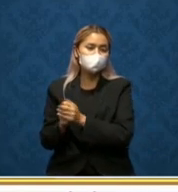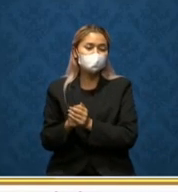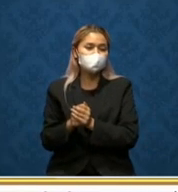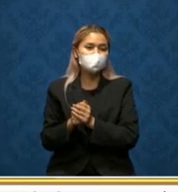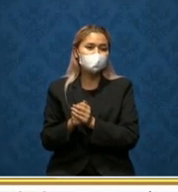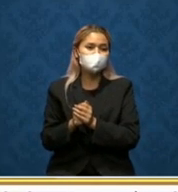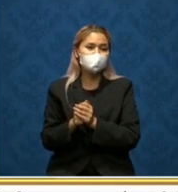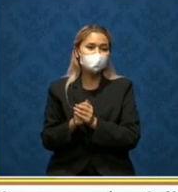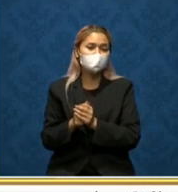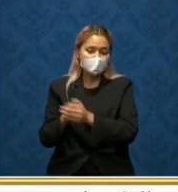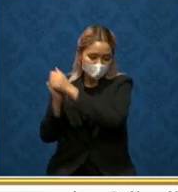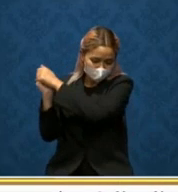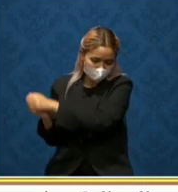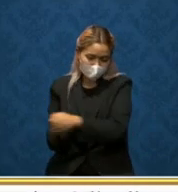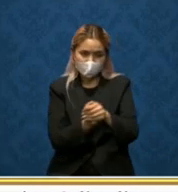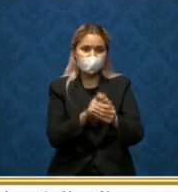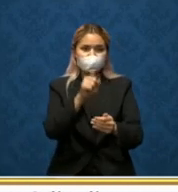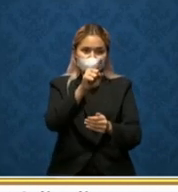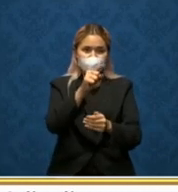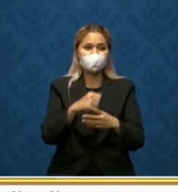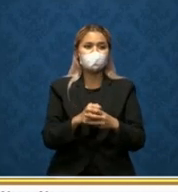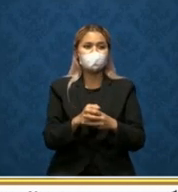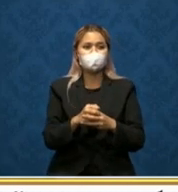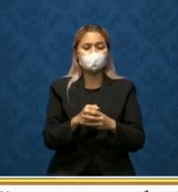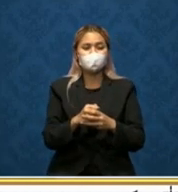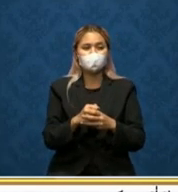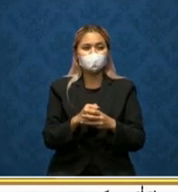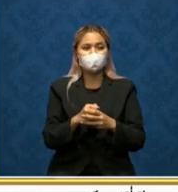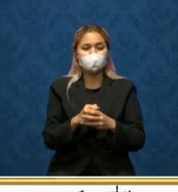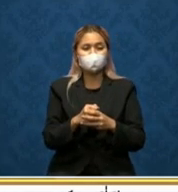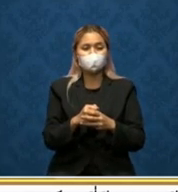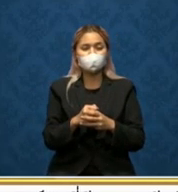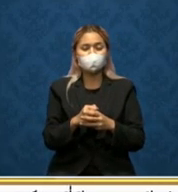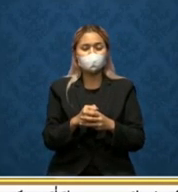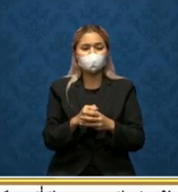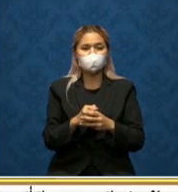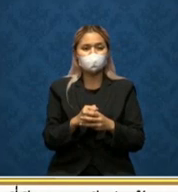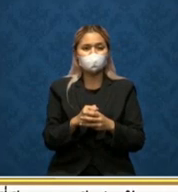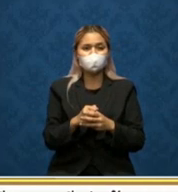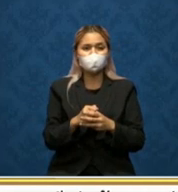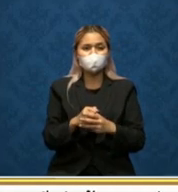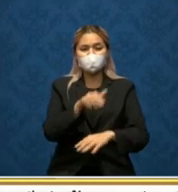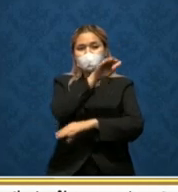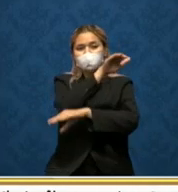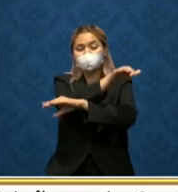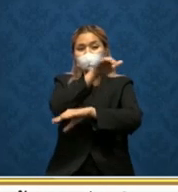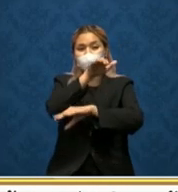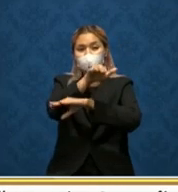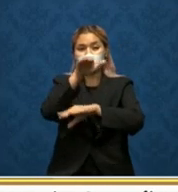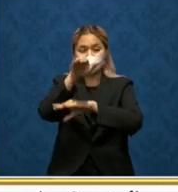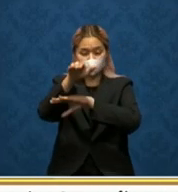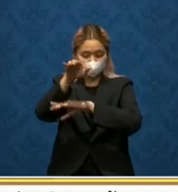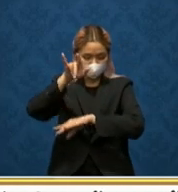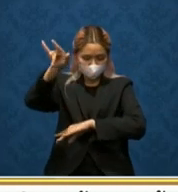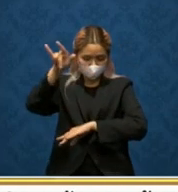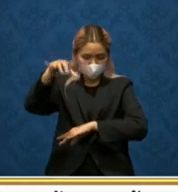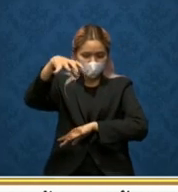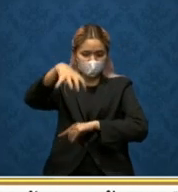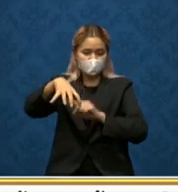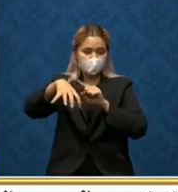ทราบกันมยครับว่ามีสนามกอล์ฟอยู่กลางรันเวย์สนามบินดอนเมืองไม่รู้เอาไม่รู้เข้าไปอยู่ตรงนั้นได้ยังไงเอาระเบิดใส่ถุงกอลฟเข้าไป